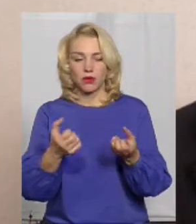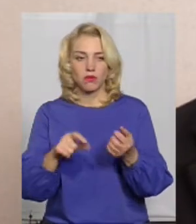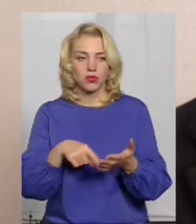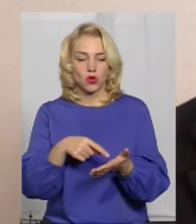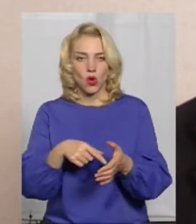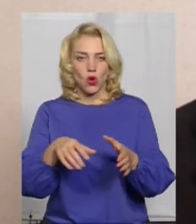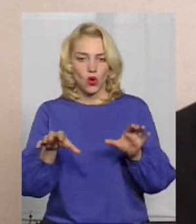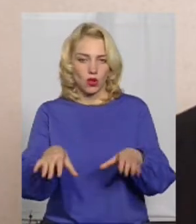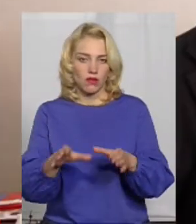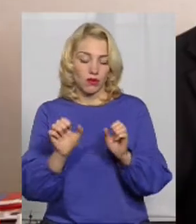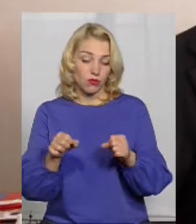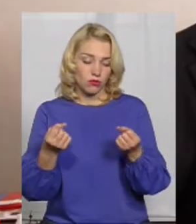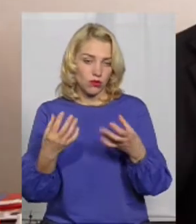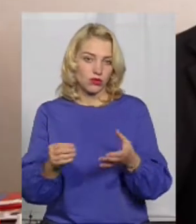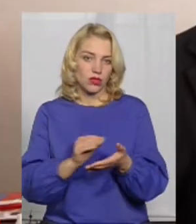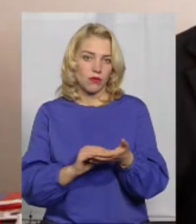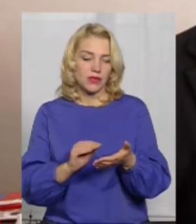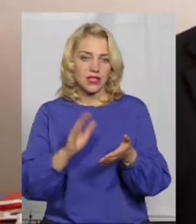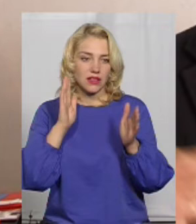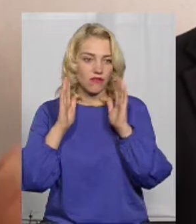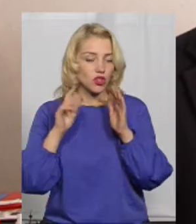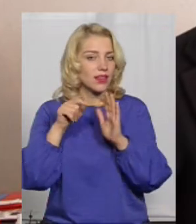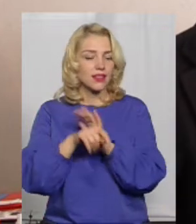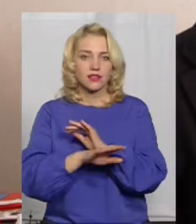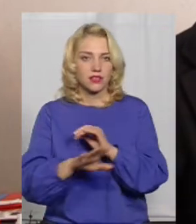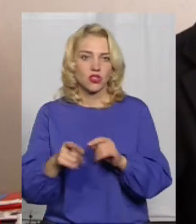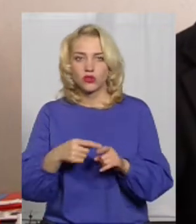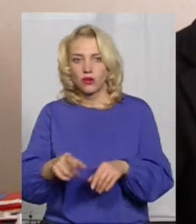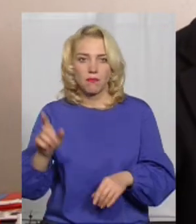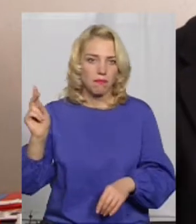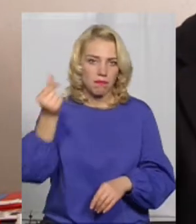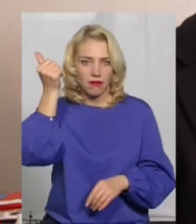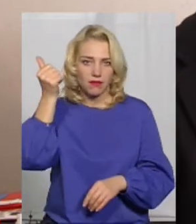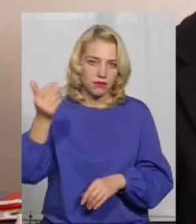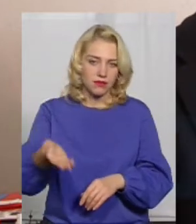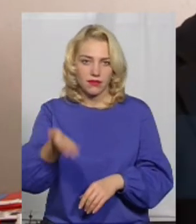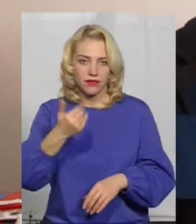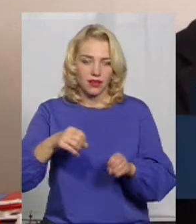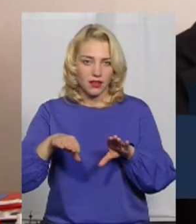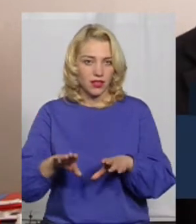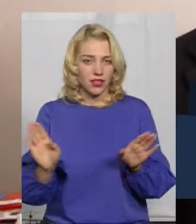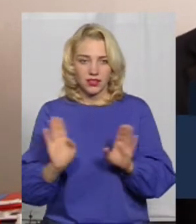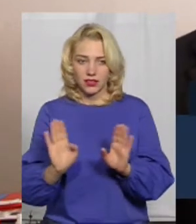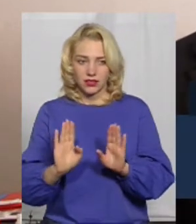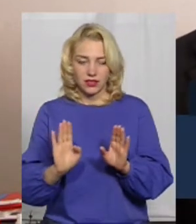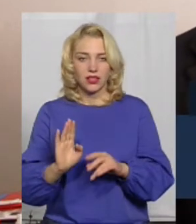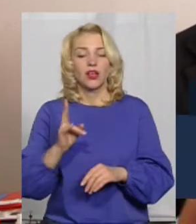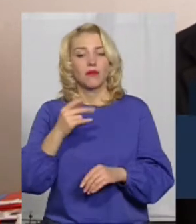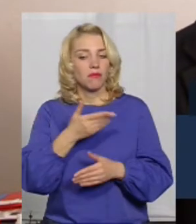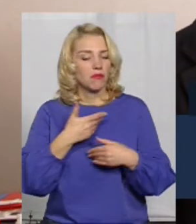Можна просто написати в соцмережах. Це не означає, що за помахом чарівної палички воно вирішиться, бо ми не чарівники. Ну,